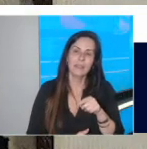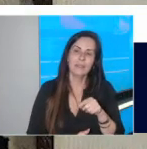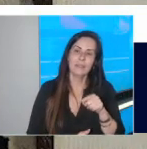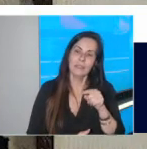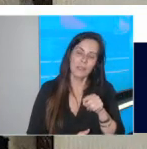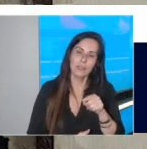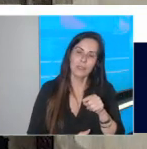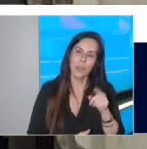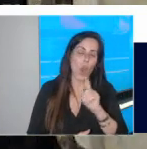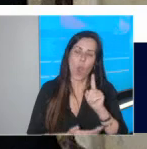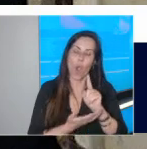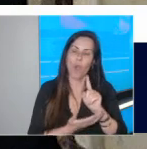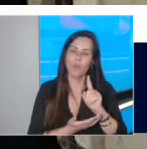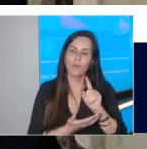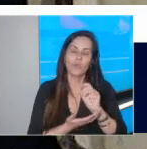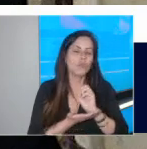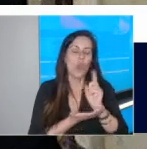היא לא נשלחת